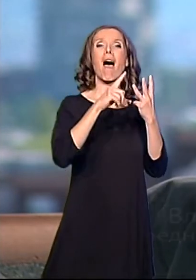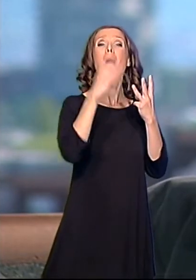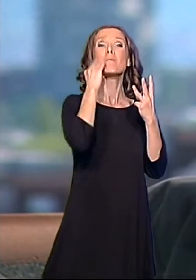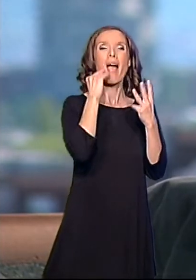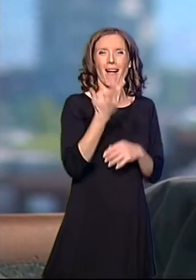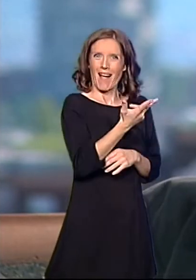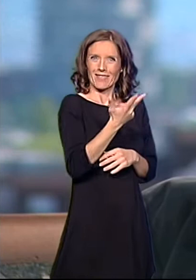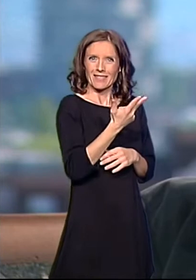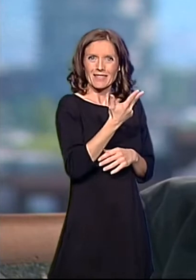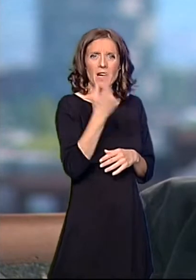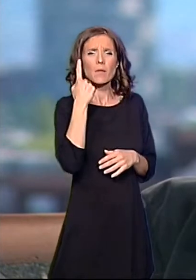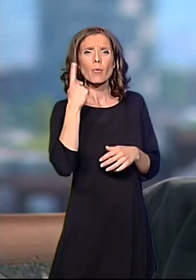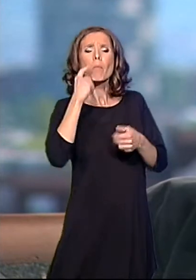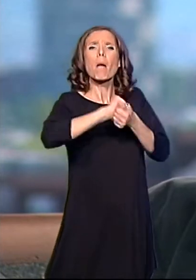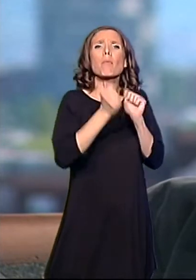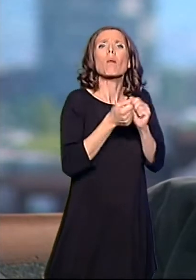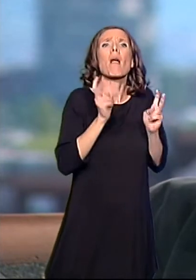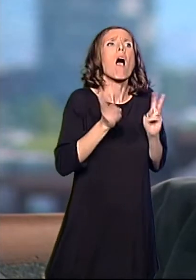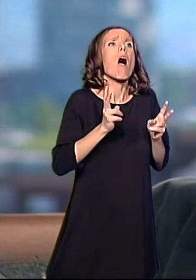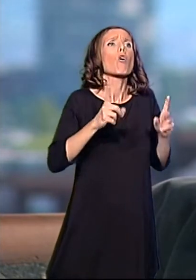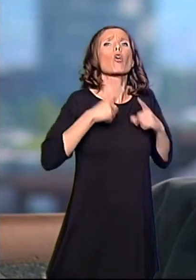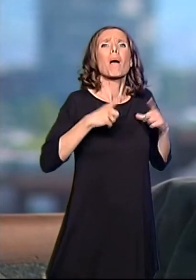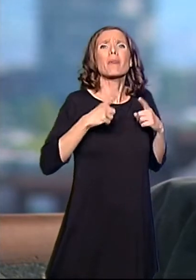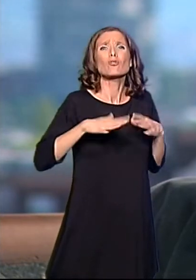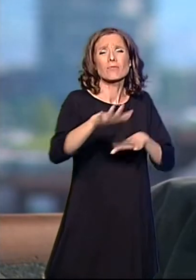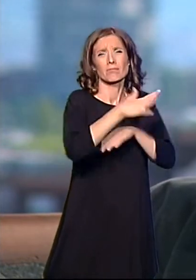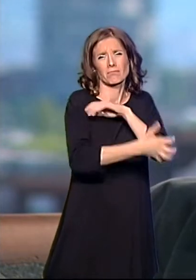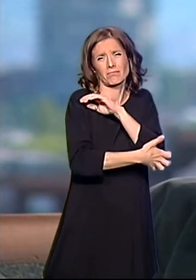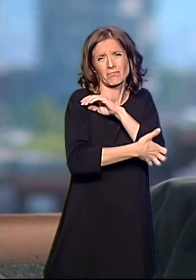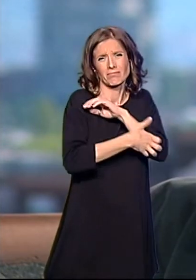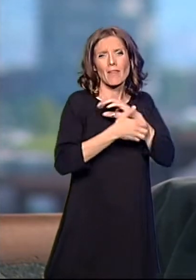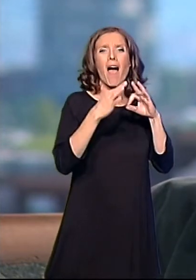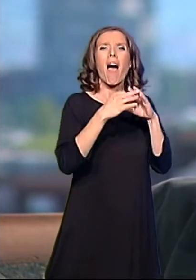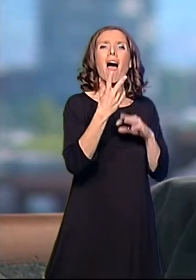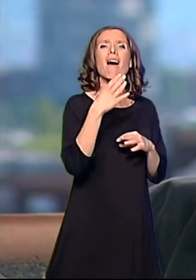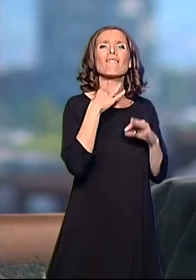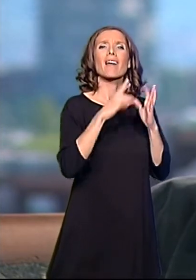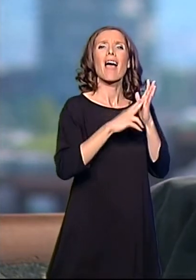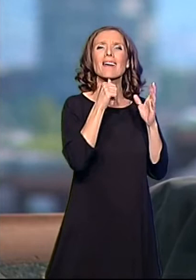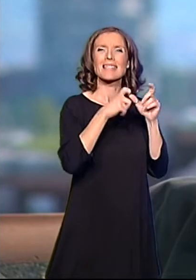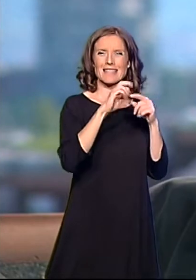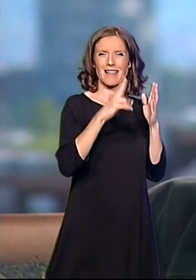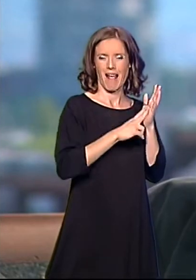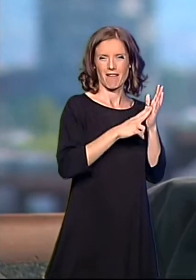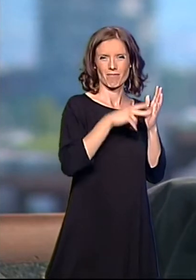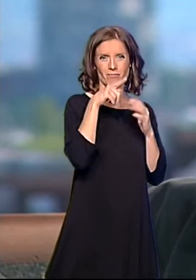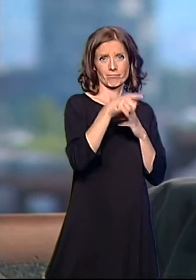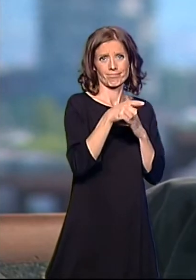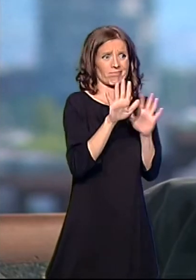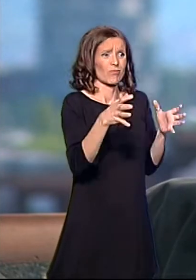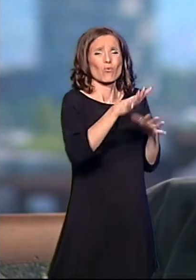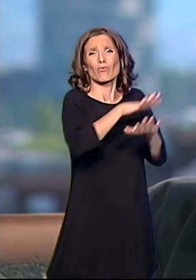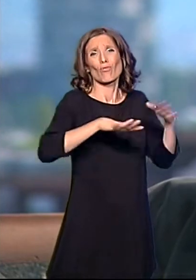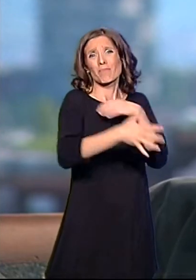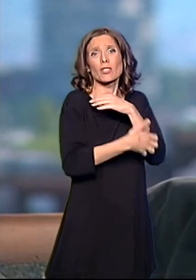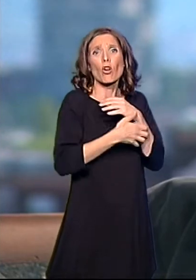nađu način da prežive u jednom zaista siromašnom afganistanskom gradu, odnosno u siromašnom afganistanskom društvu koje